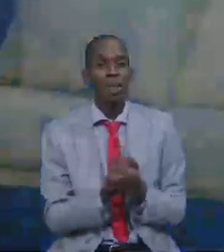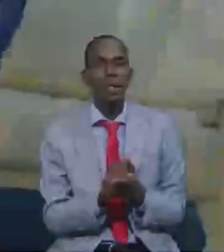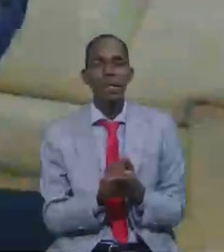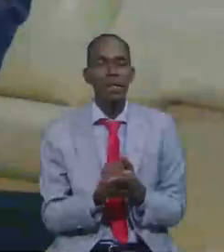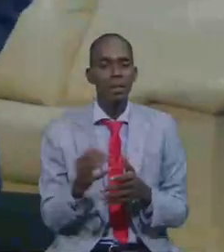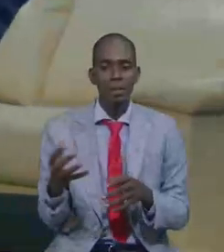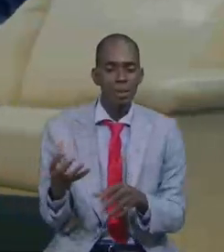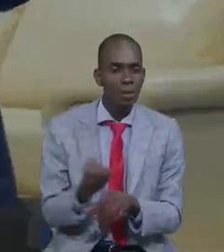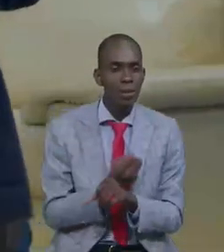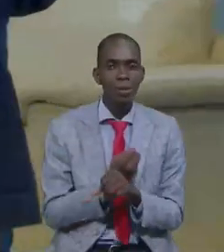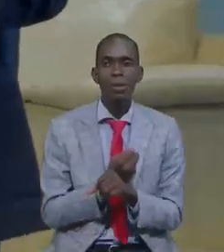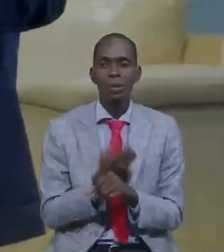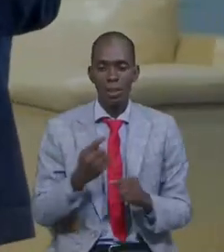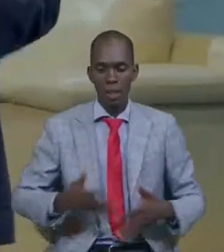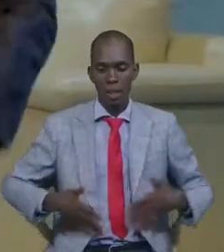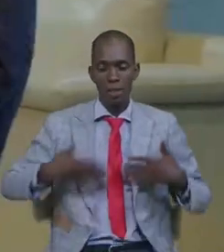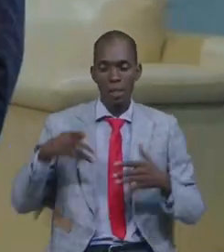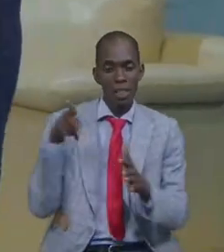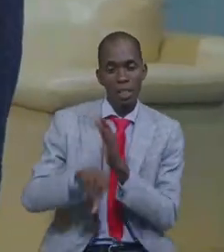personnes, vos mains sont souillées.